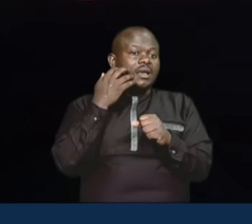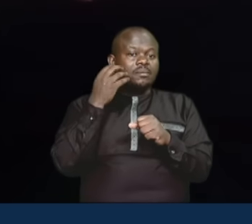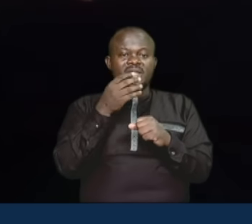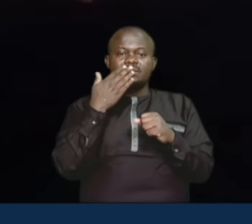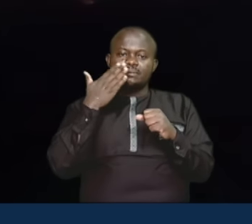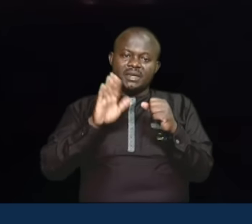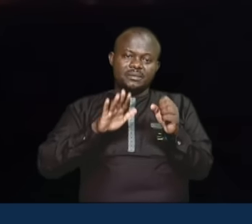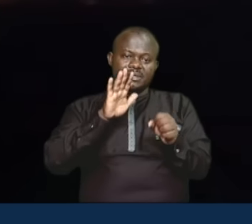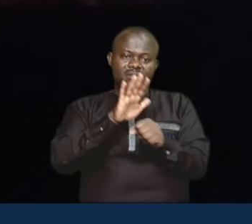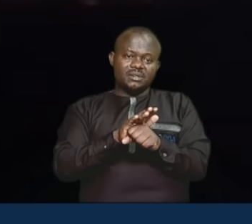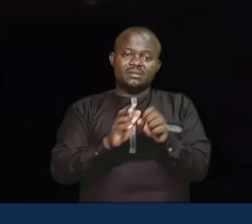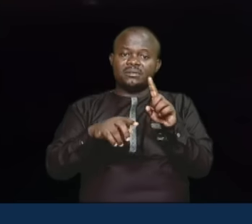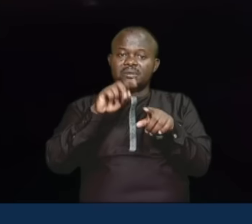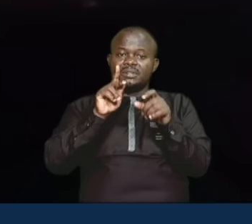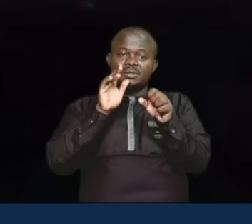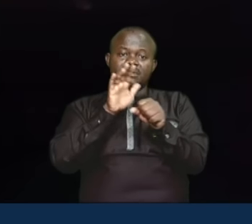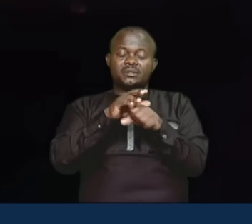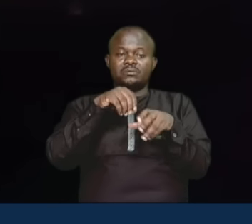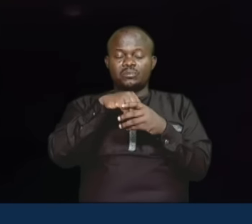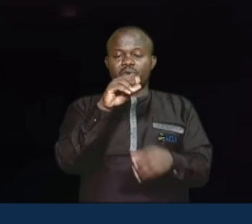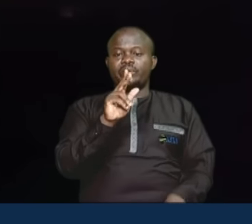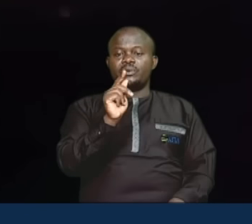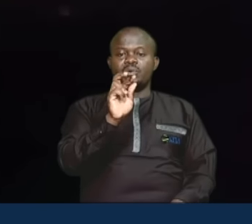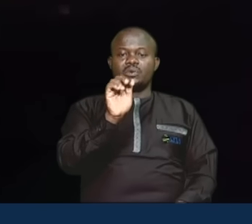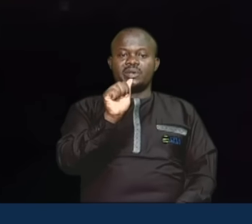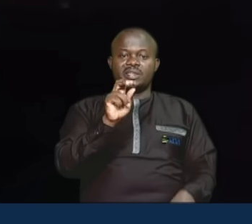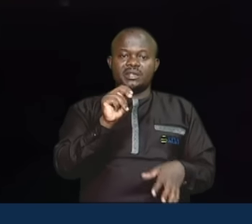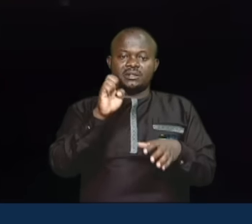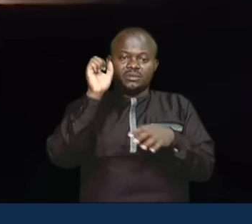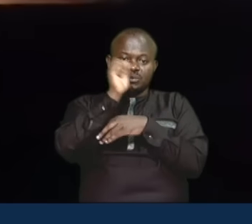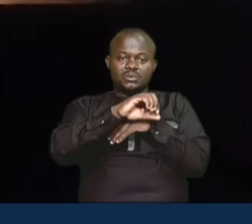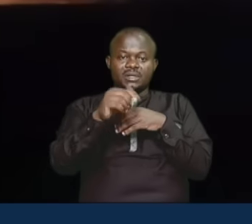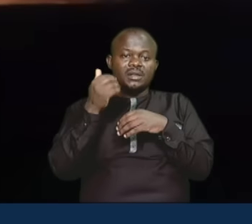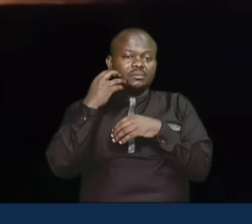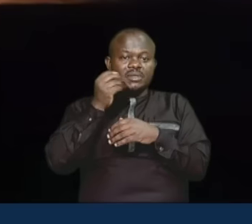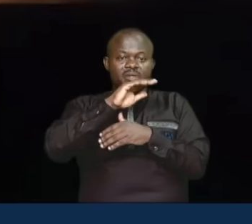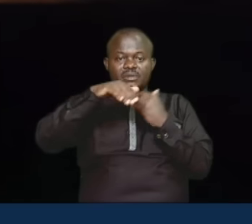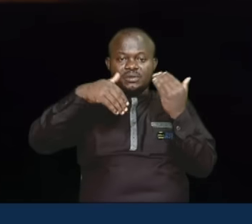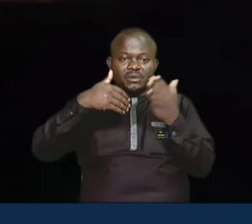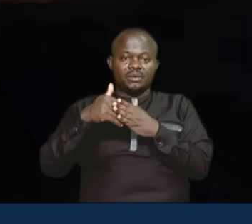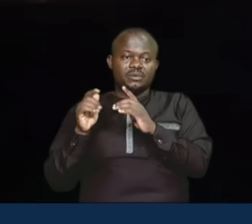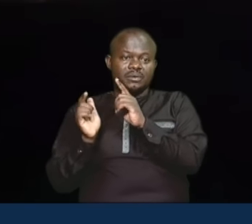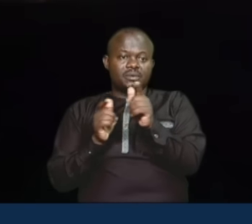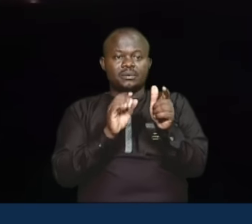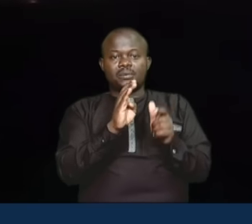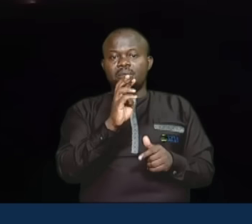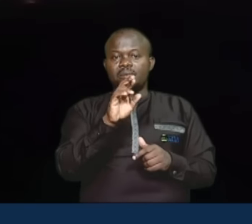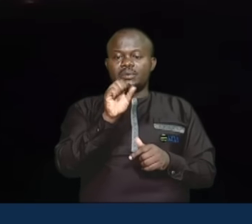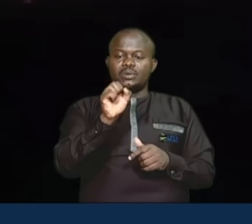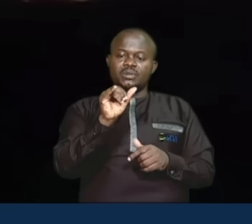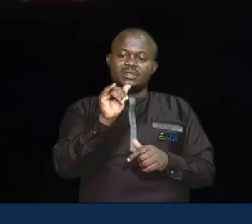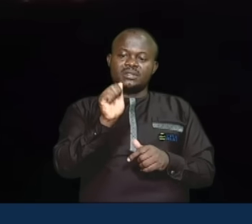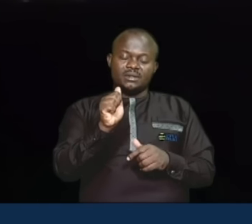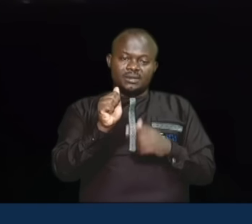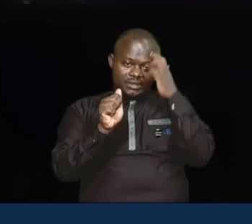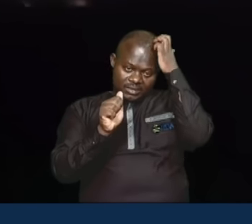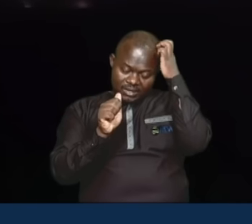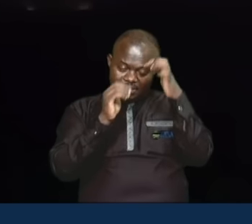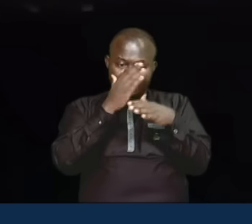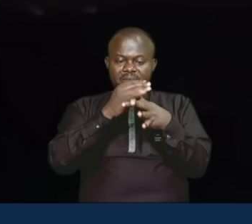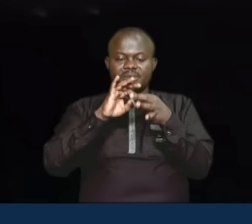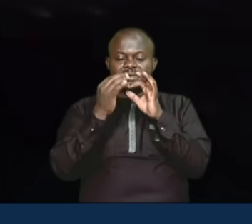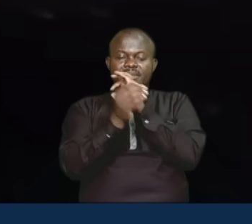cyane y'injyana muntu muri Ukraine kurusha andi mezi yose y'iyi ntambara barwana n'u Burusiya aba babaye ba ministri